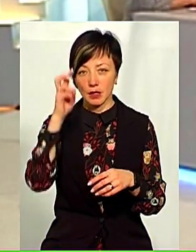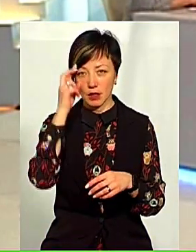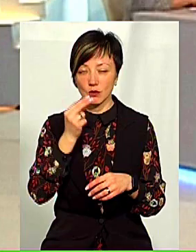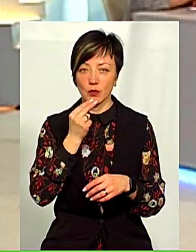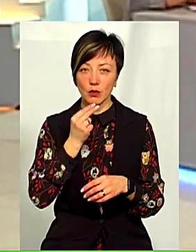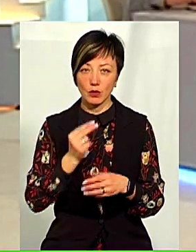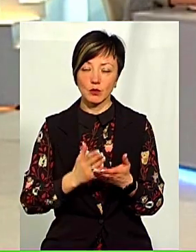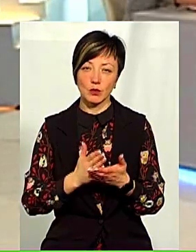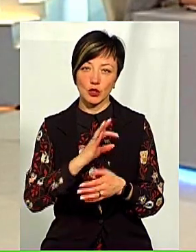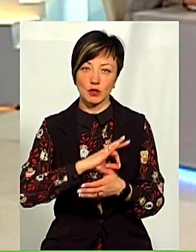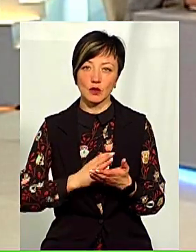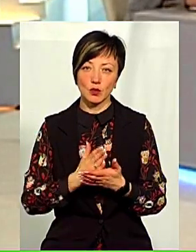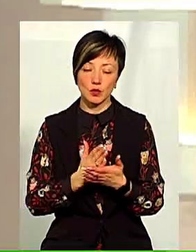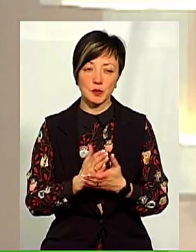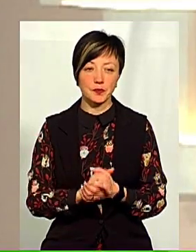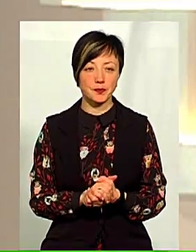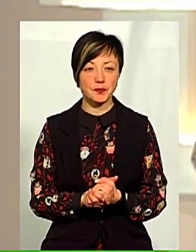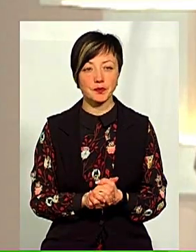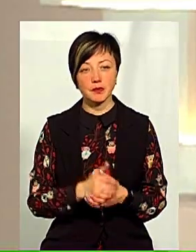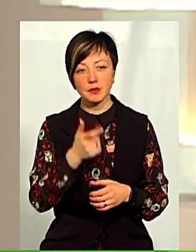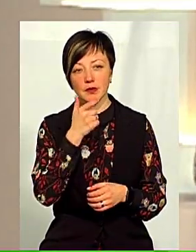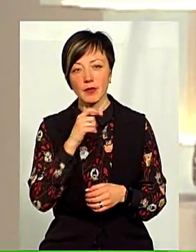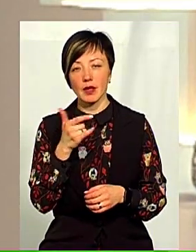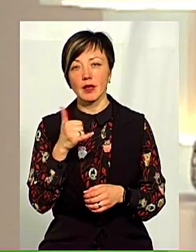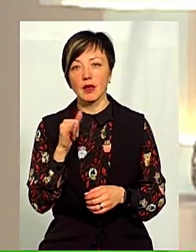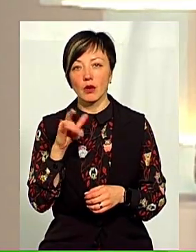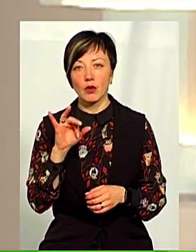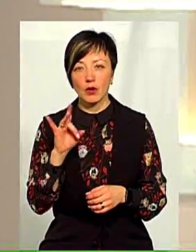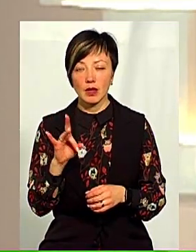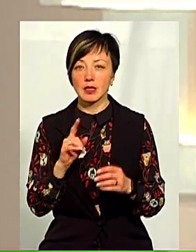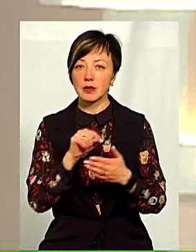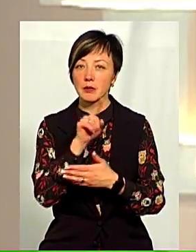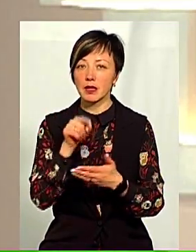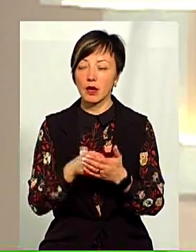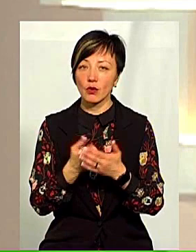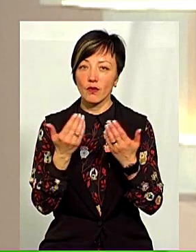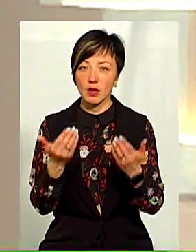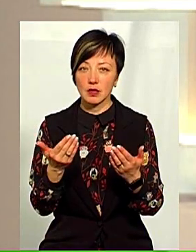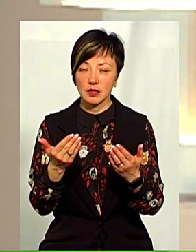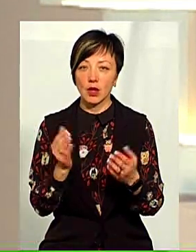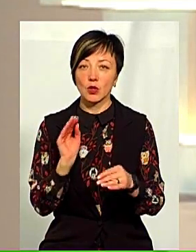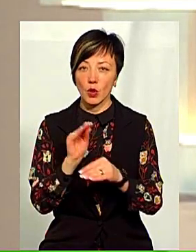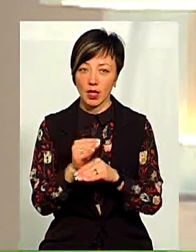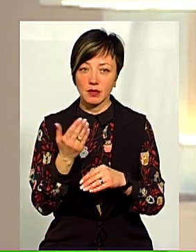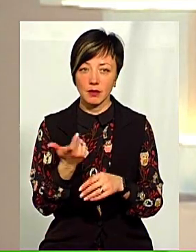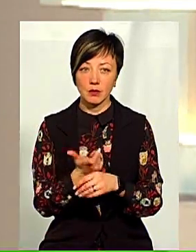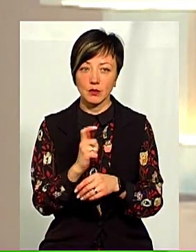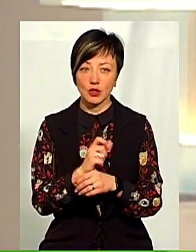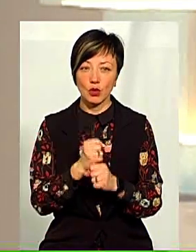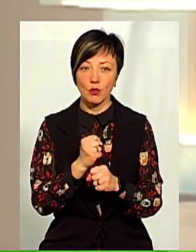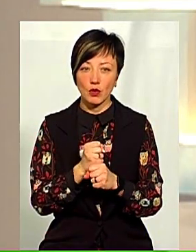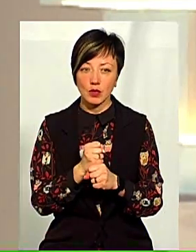управління. Так. Пане Ігорю, тоді запитання до вас. Додасться вам трохи більше